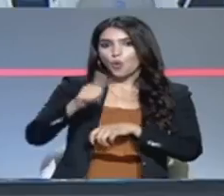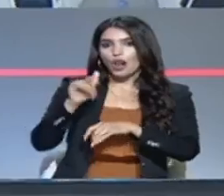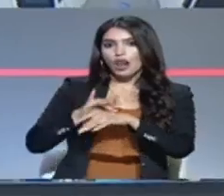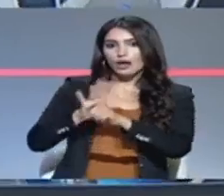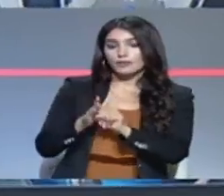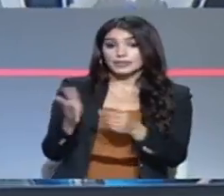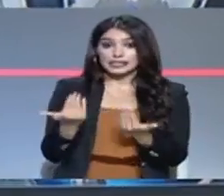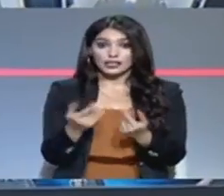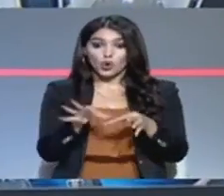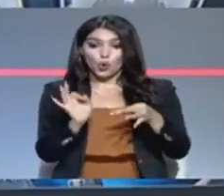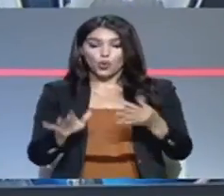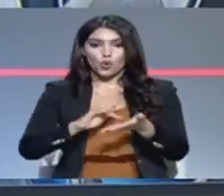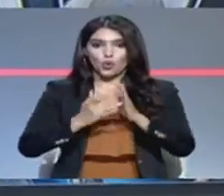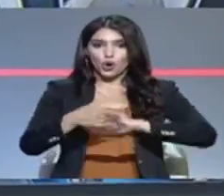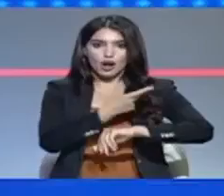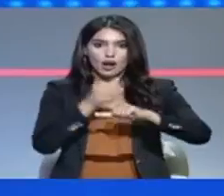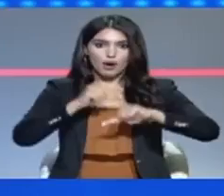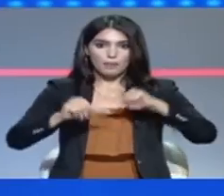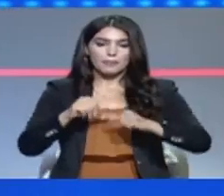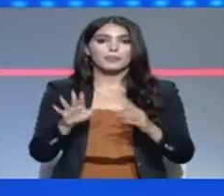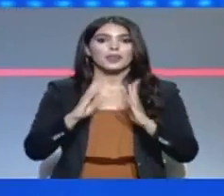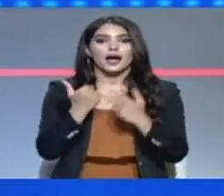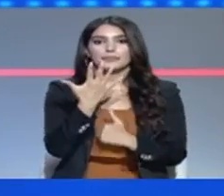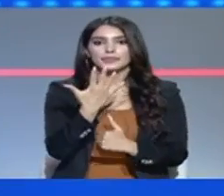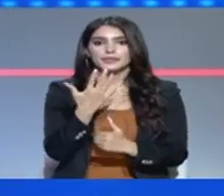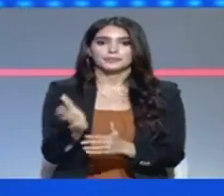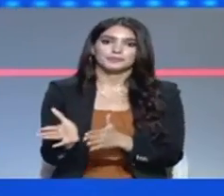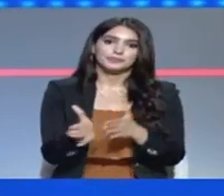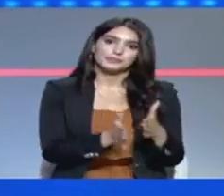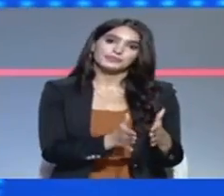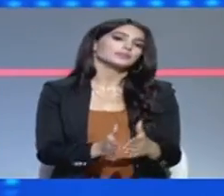انتظار صدور نتائج بقية التحاليل وعددها 5.